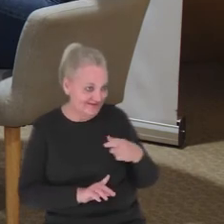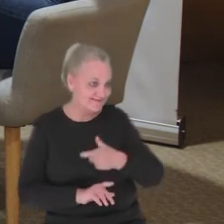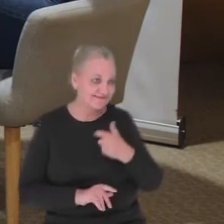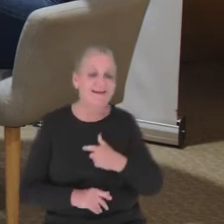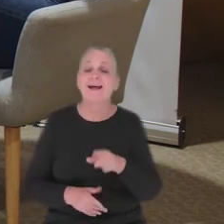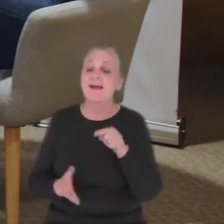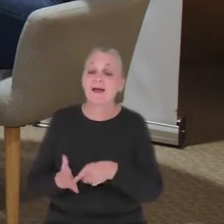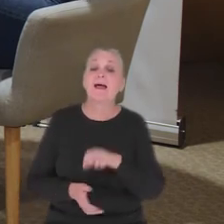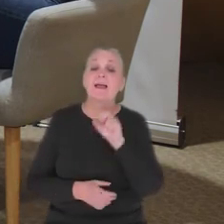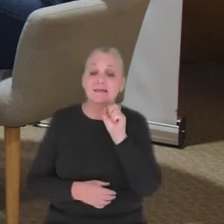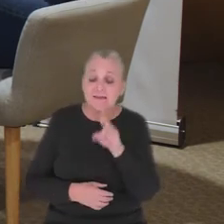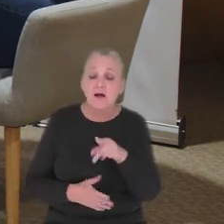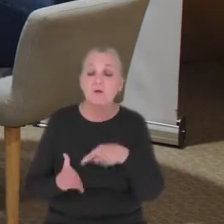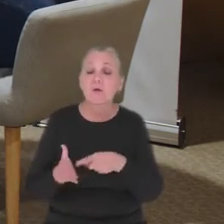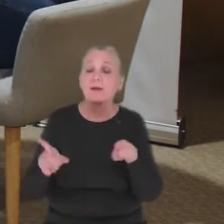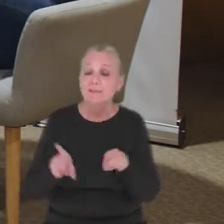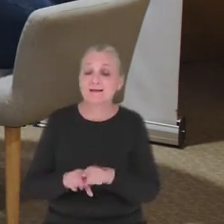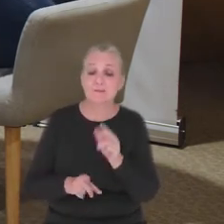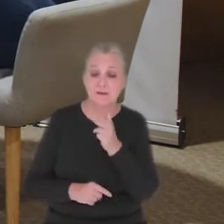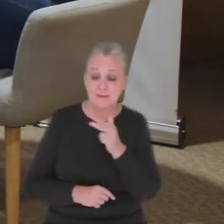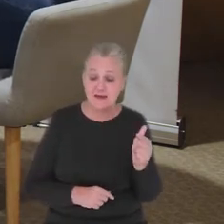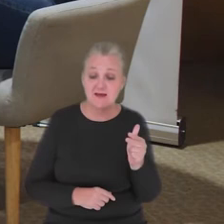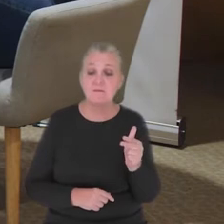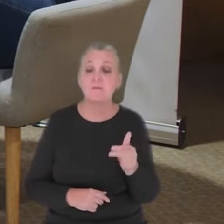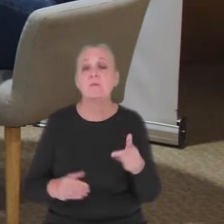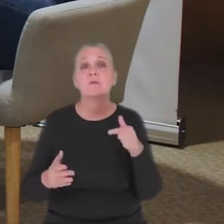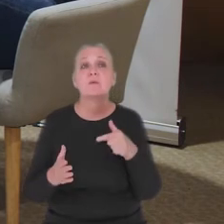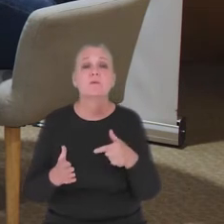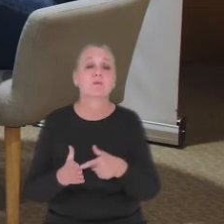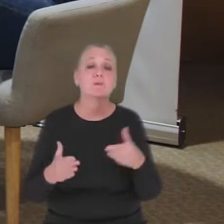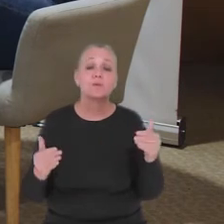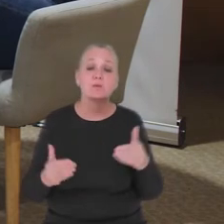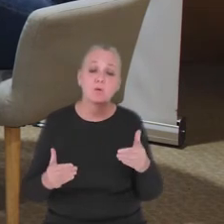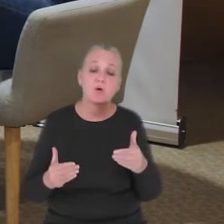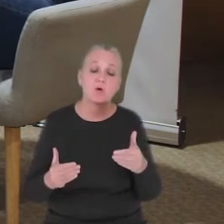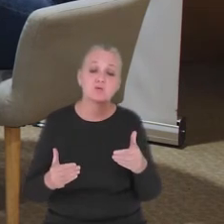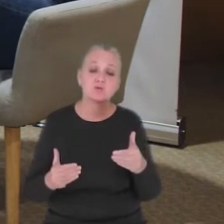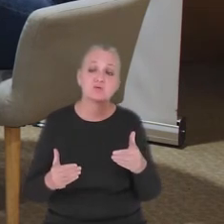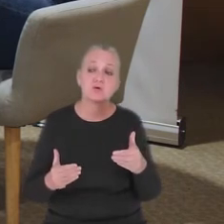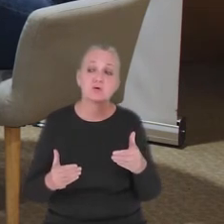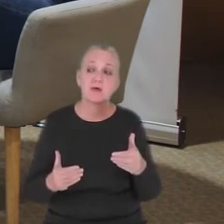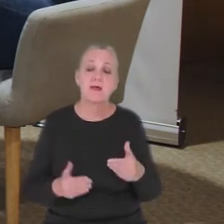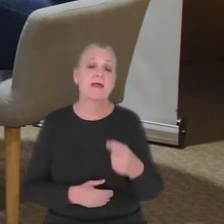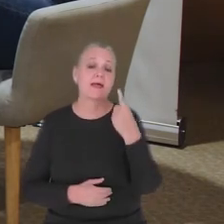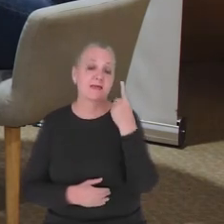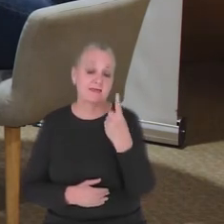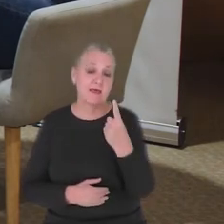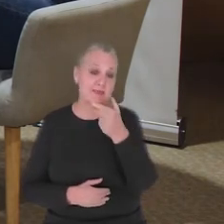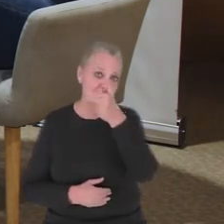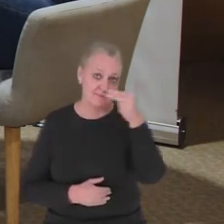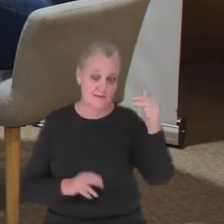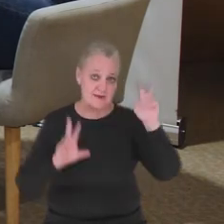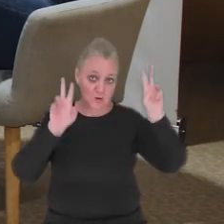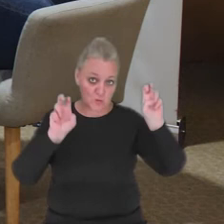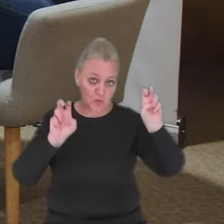Ale to jest też taka kwestia, że to można, no można brać jakiś jeden tytuł i sobie